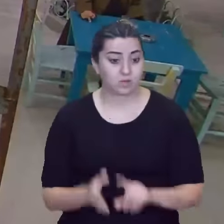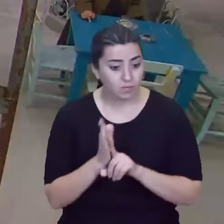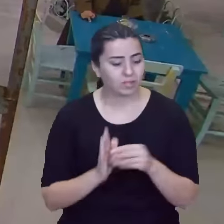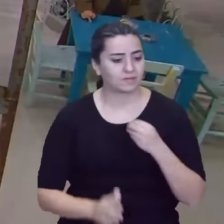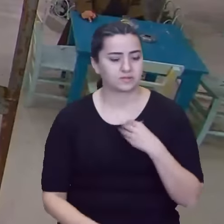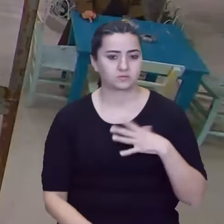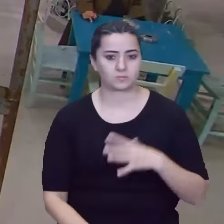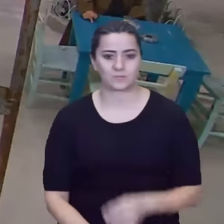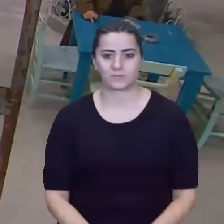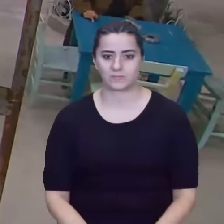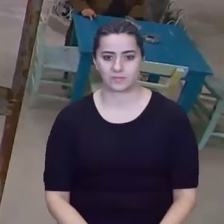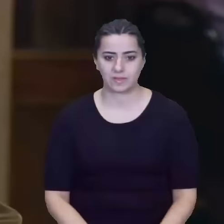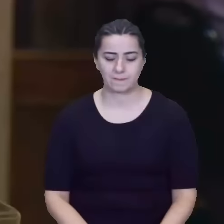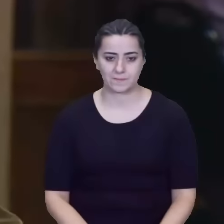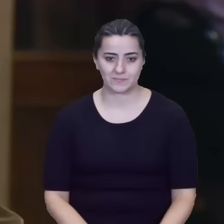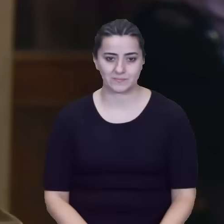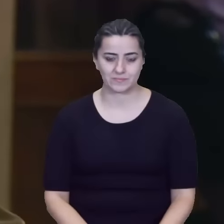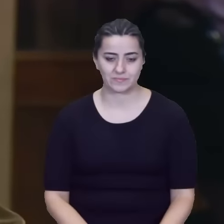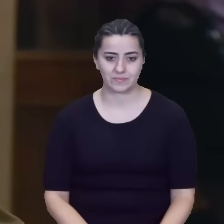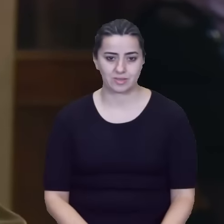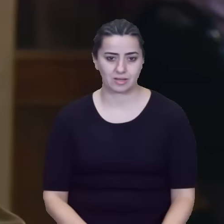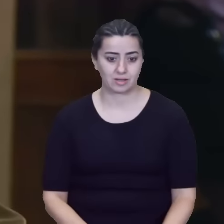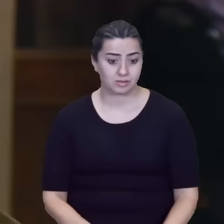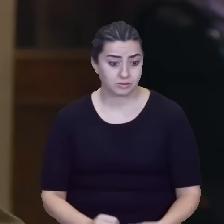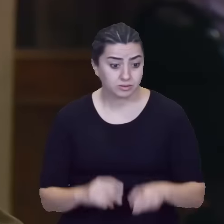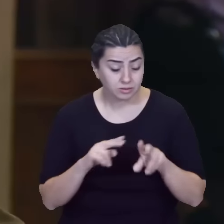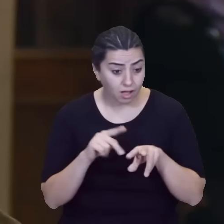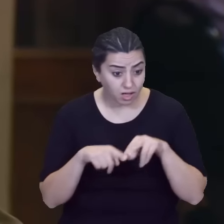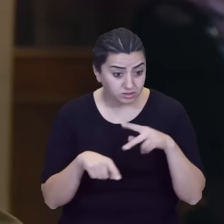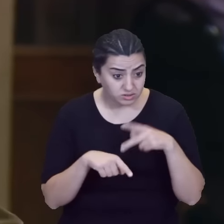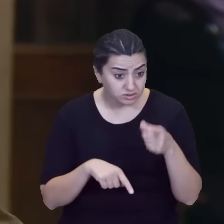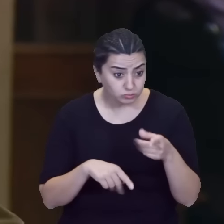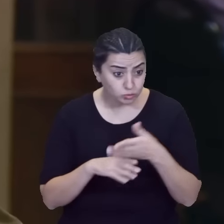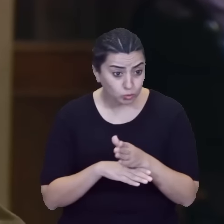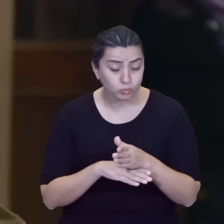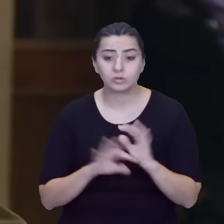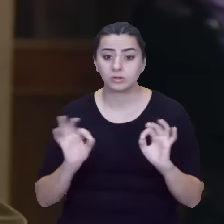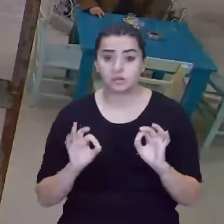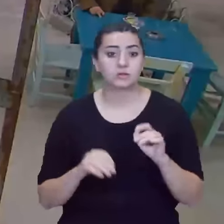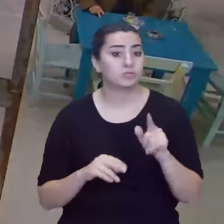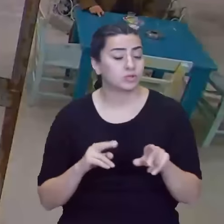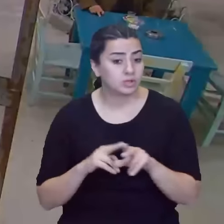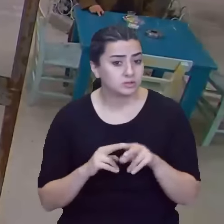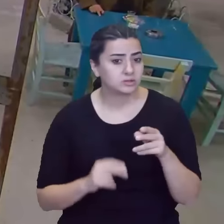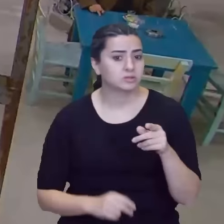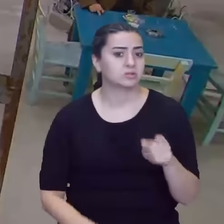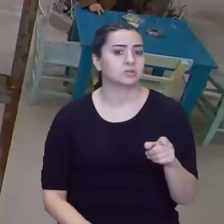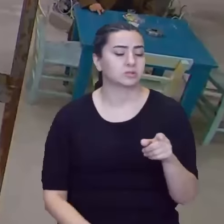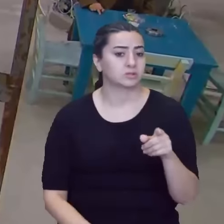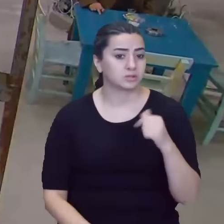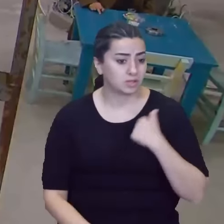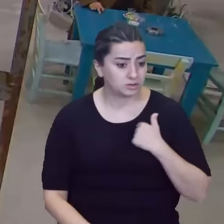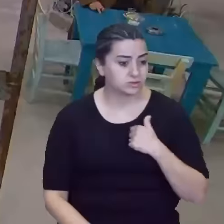Bal da ver. Emredersin sanki. Şey mi? Kaz mı o? Kaz efendim. Kaz kazarı mı? Evet. Bu kaz kazarı, bu da